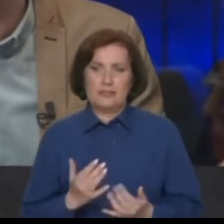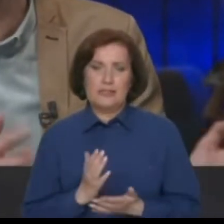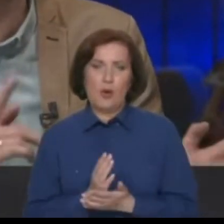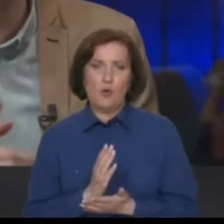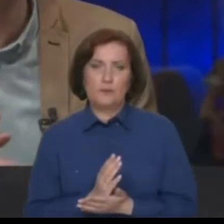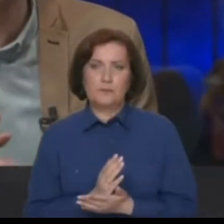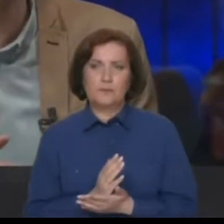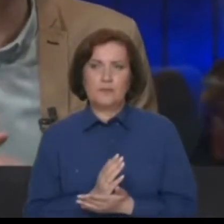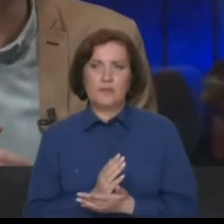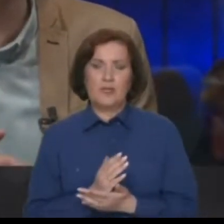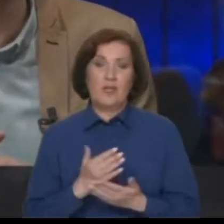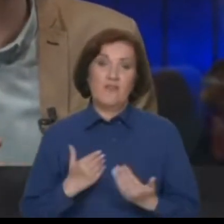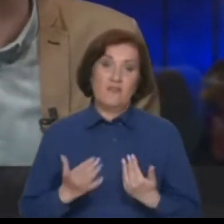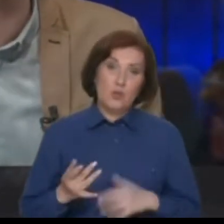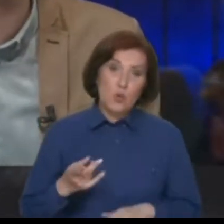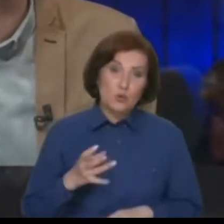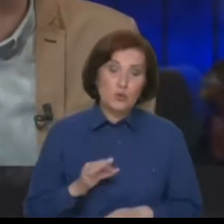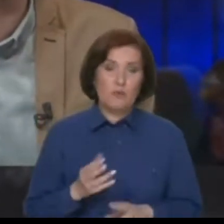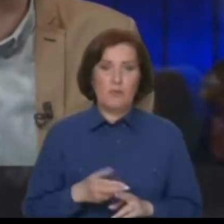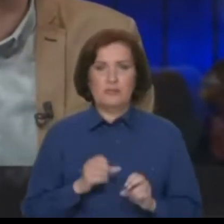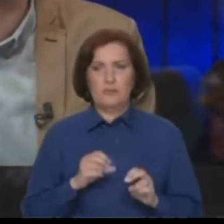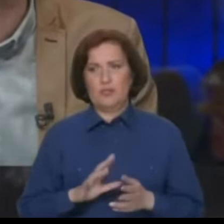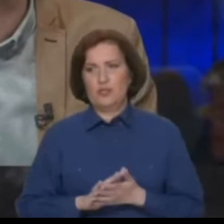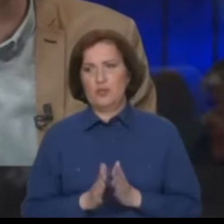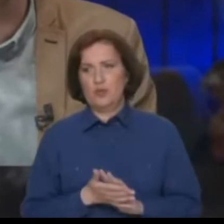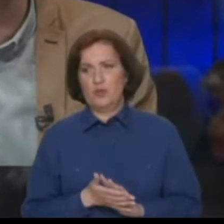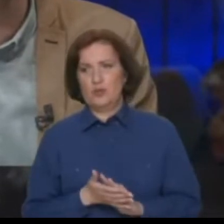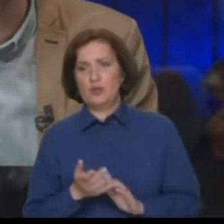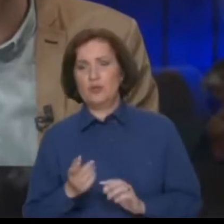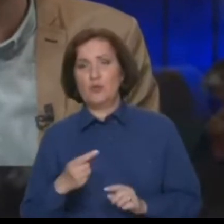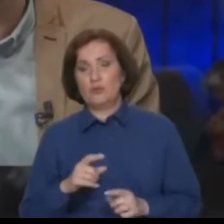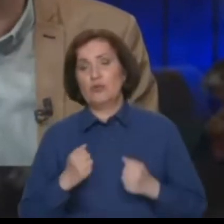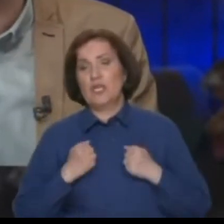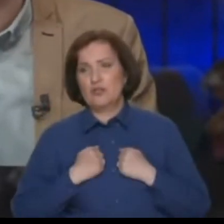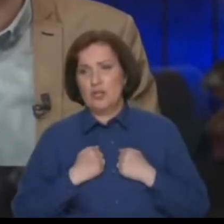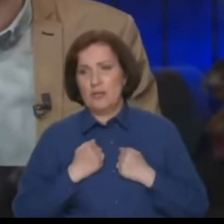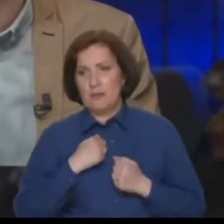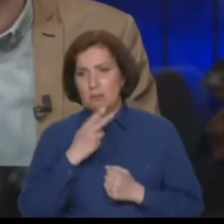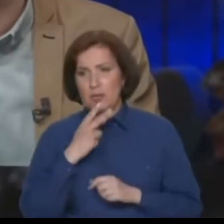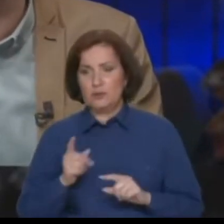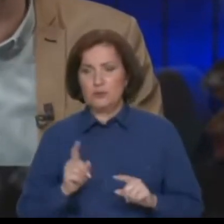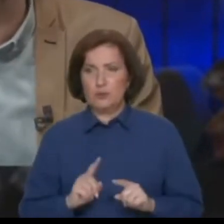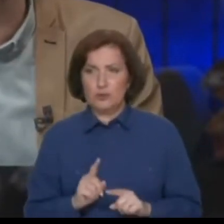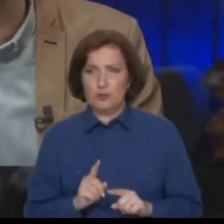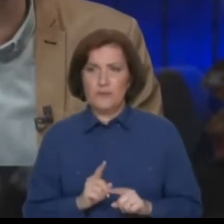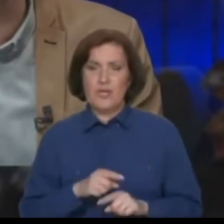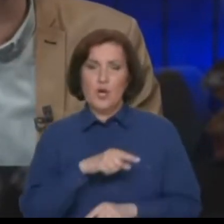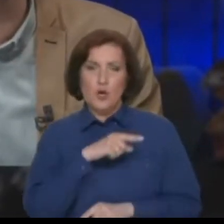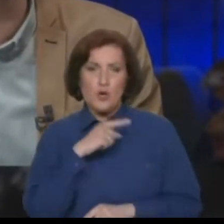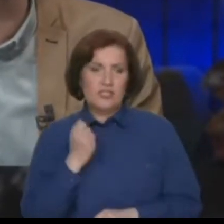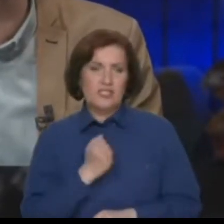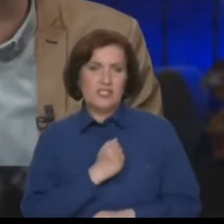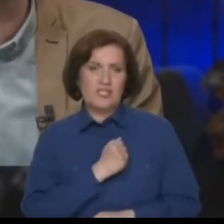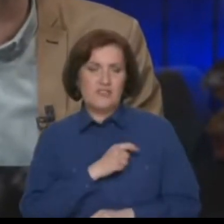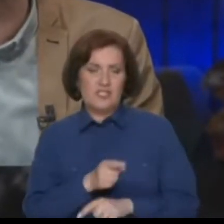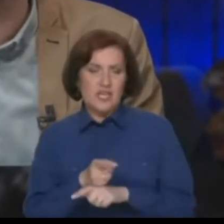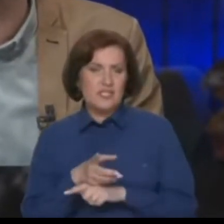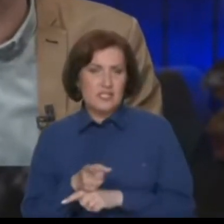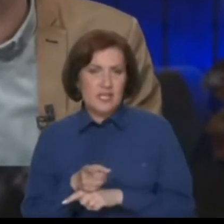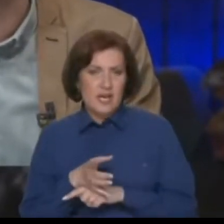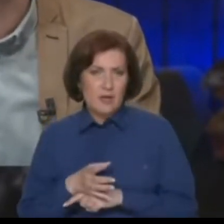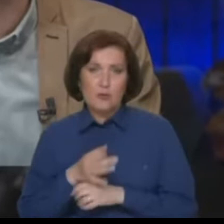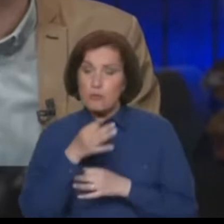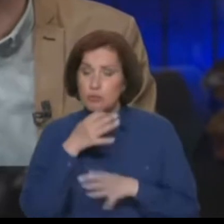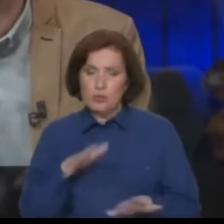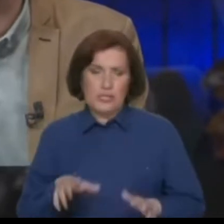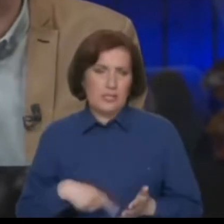знаходиться відносно в безпечній ситуації? Відносно, тому що, на жаль, ми бачимо, що російські війська стріляють і